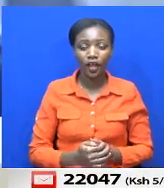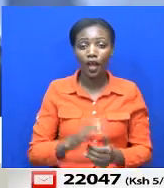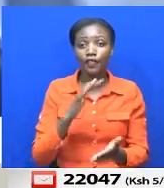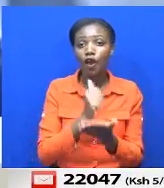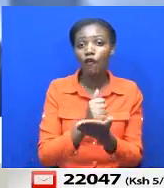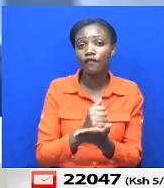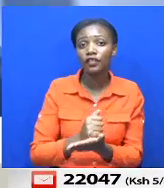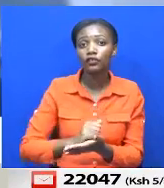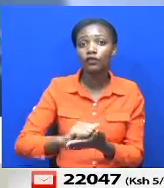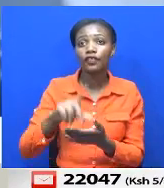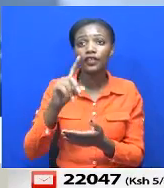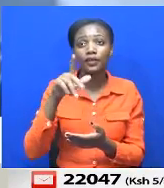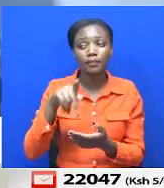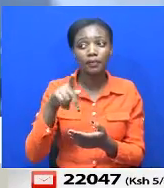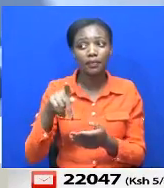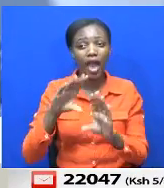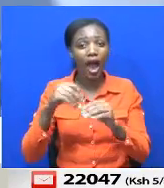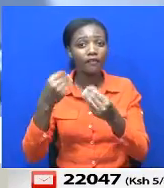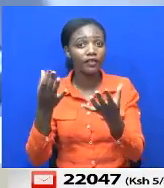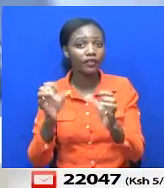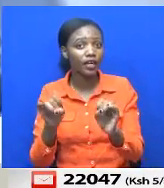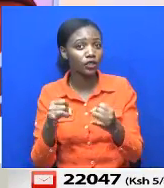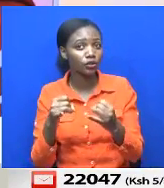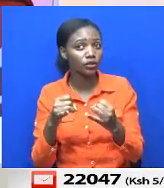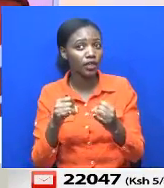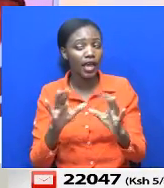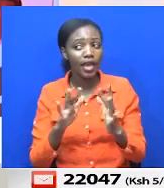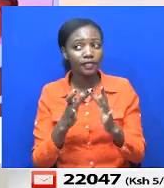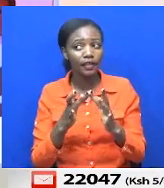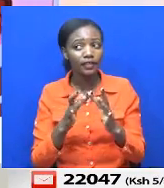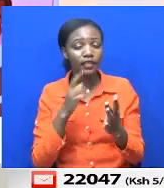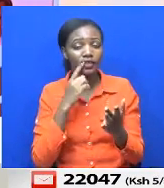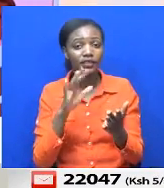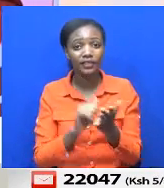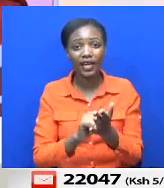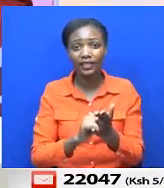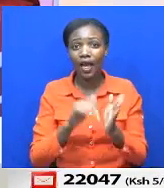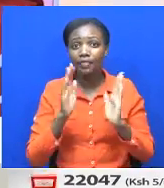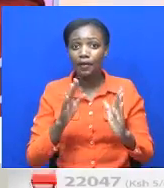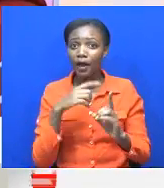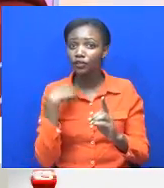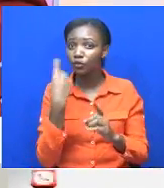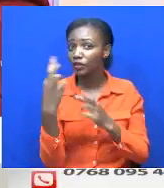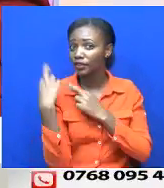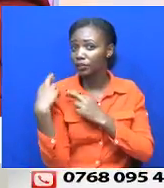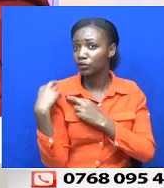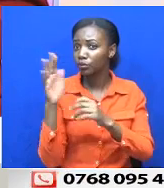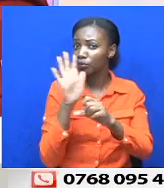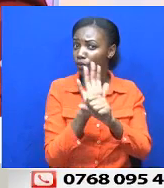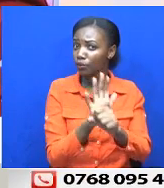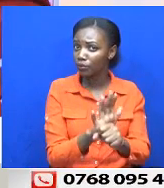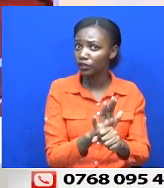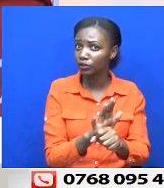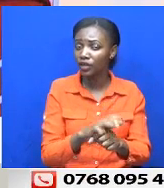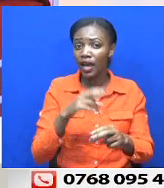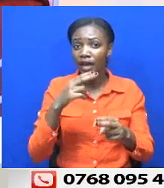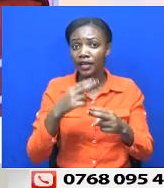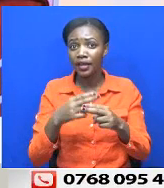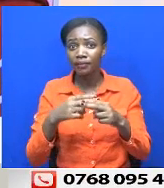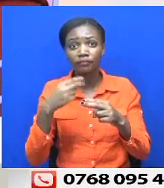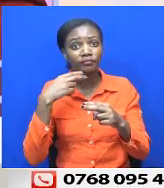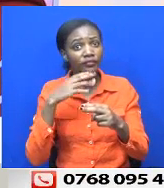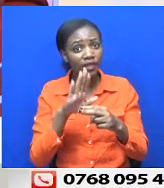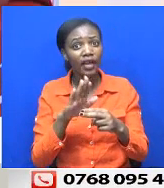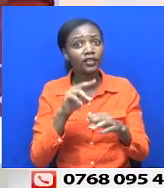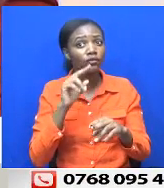imeweza kutoa habari mtandaoni wakisema kwamba huyo mtu ambaye sasa amejulikana majina yake ataweza